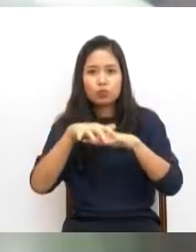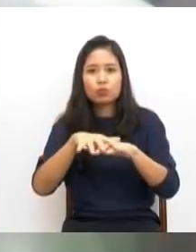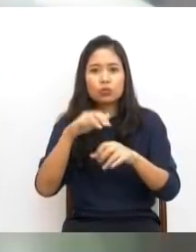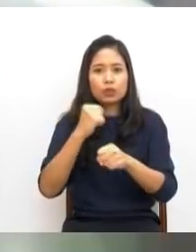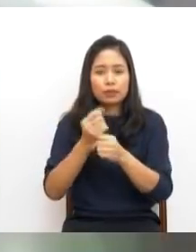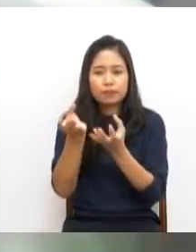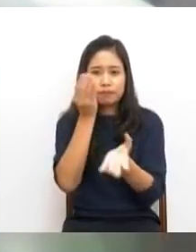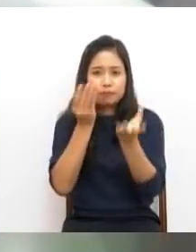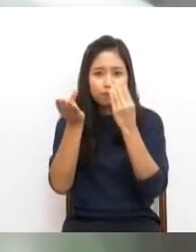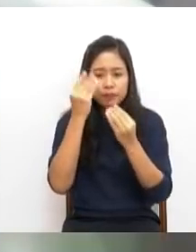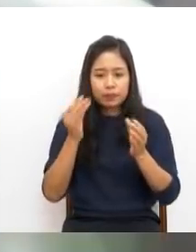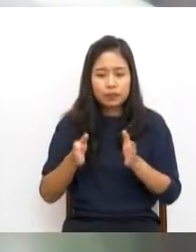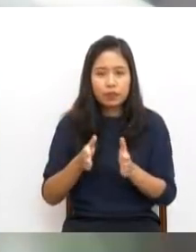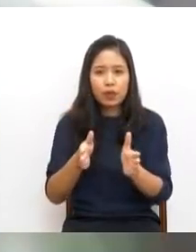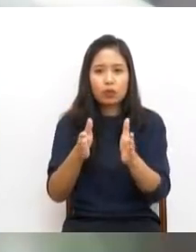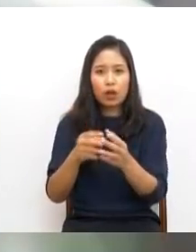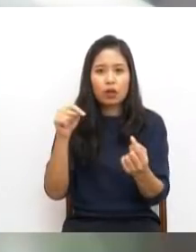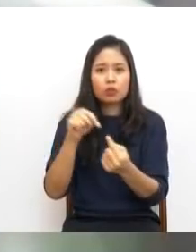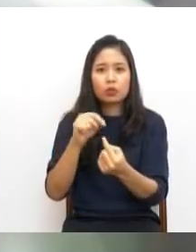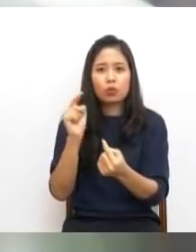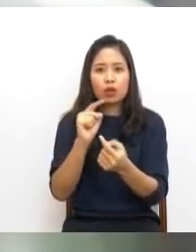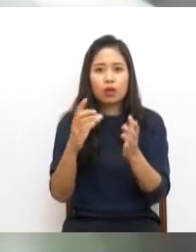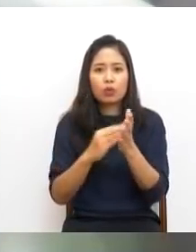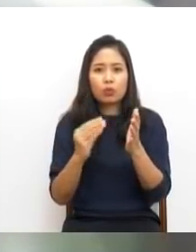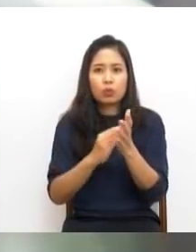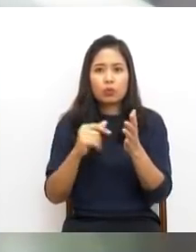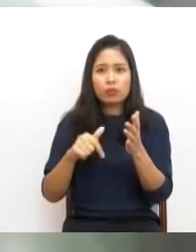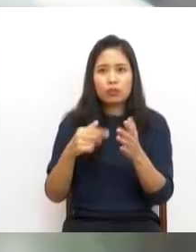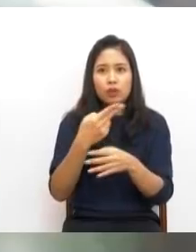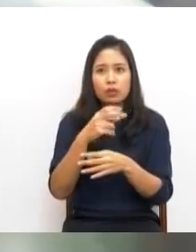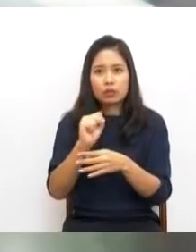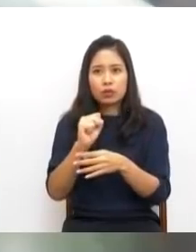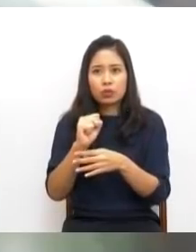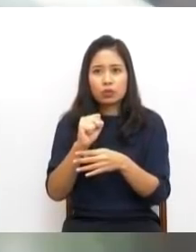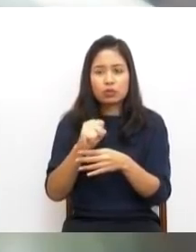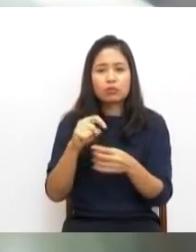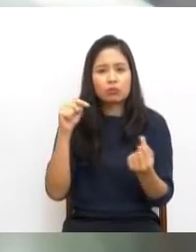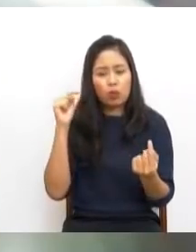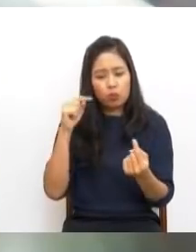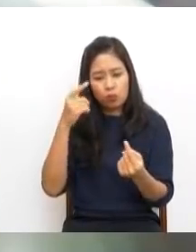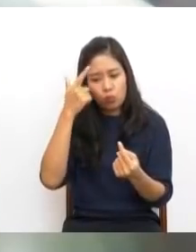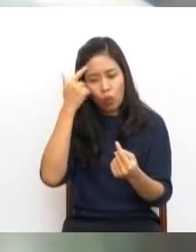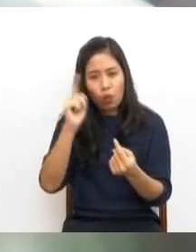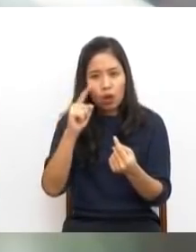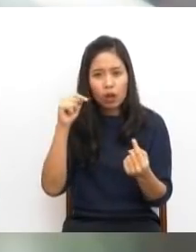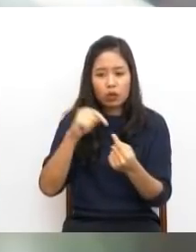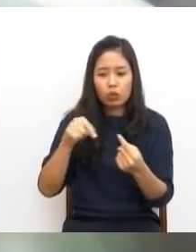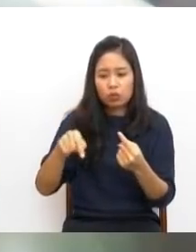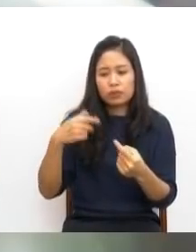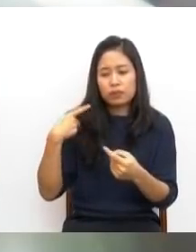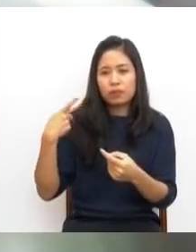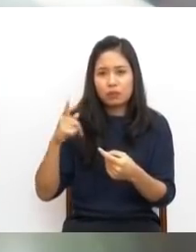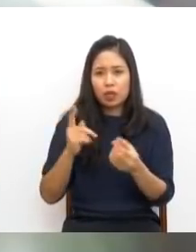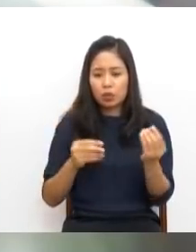รู้เนื้อหาในการอบรมในแต่ละครั้งเพราะเรารู้สึกว่าในแต่ละวันมันมีประโยชน์ของมันมากๆที่จะสามารถเอาไปใช้กับนักเรีย